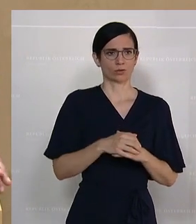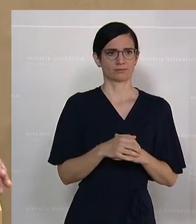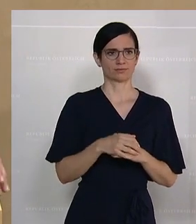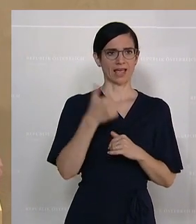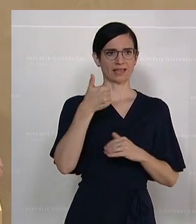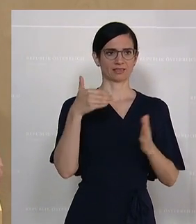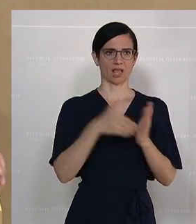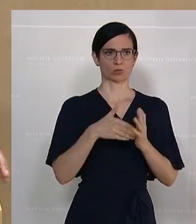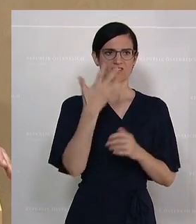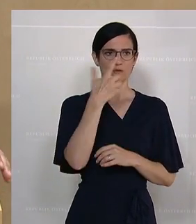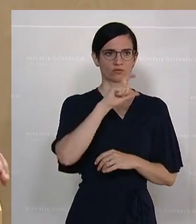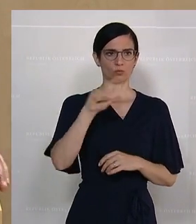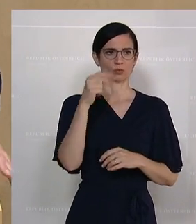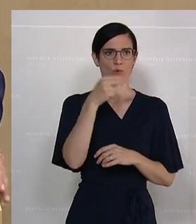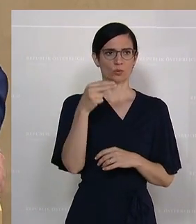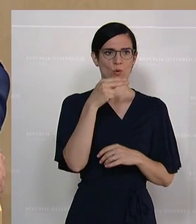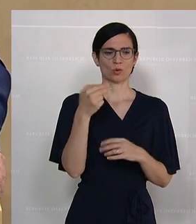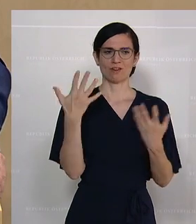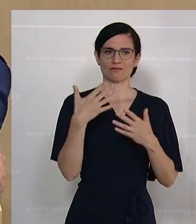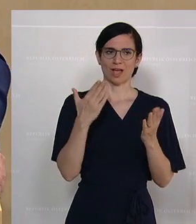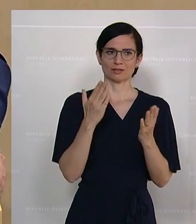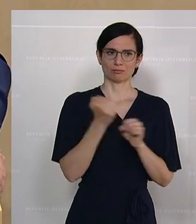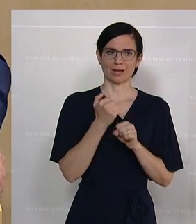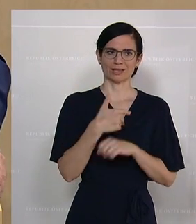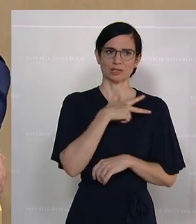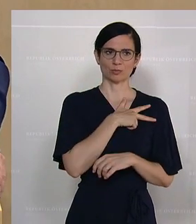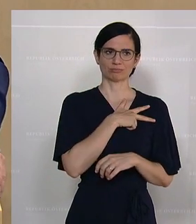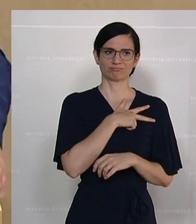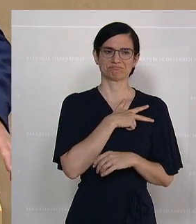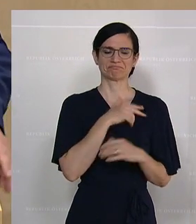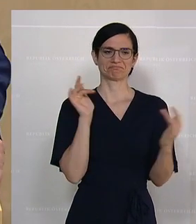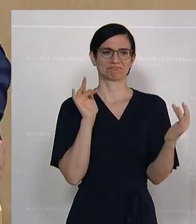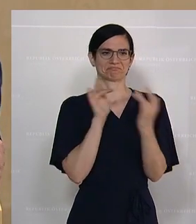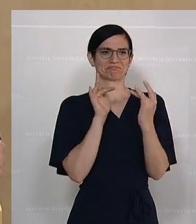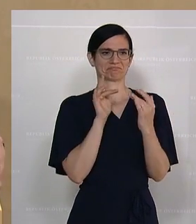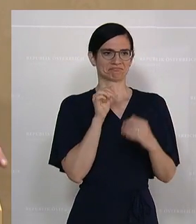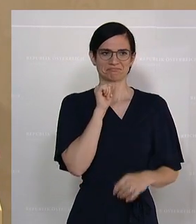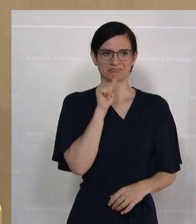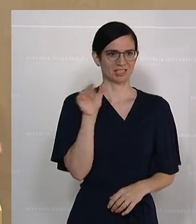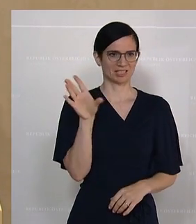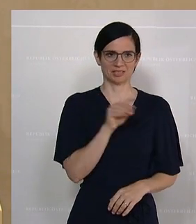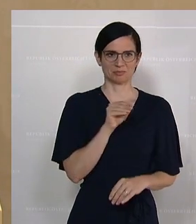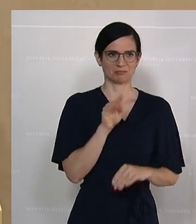euro was der ts böse ständig mit es ist unglaublich